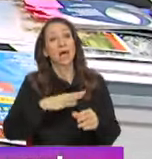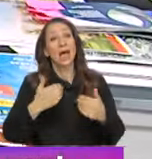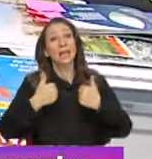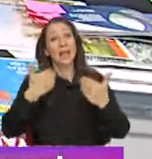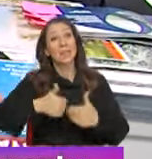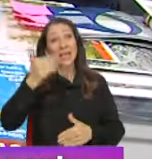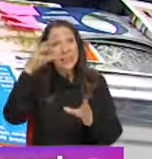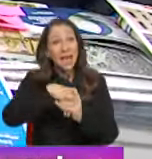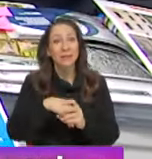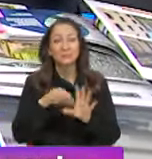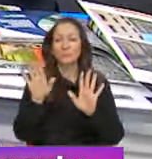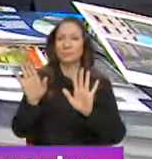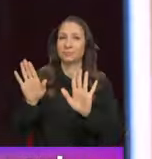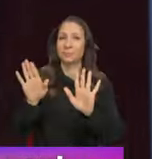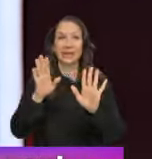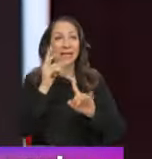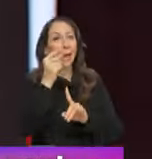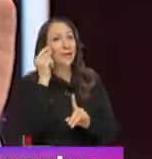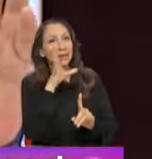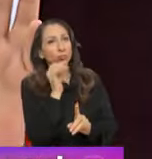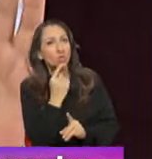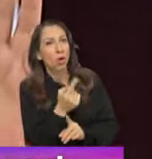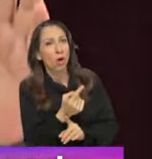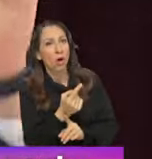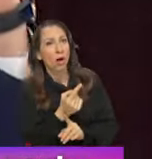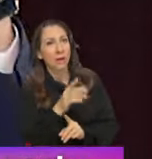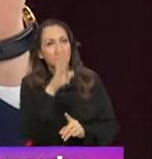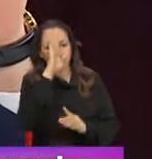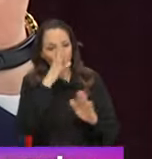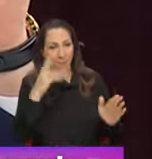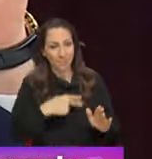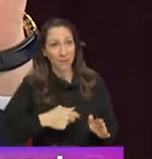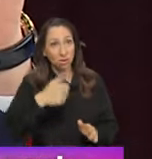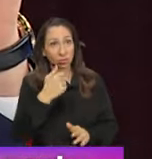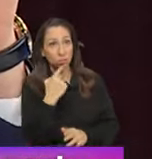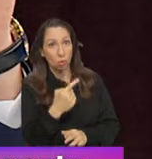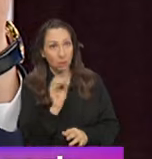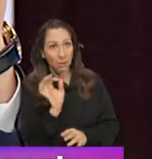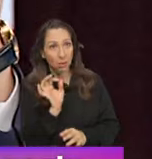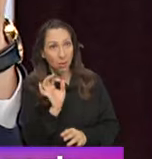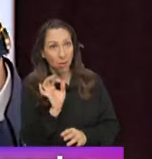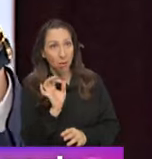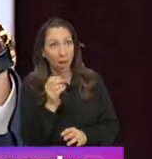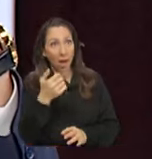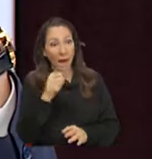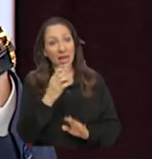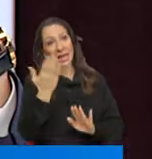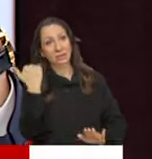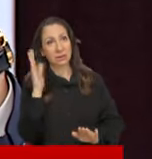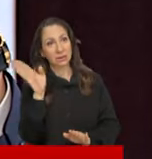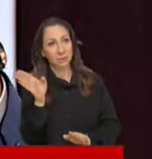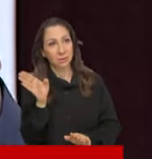bakanı dahil şimdi İlker Bey Buyurun Bunu kim söylüyor İstanbul Büyükşehir Belediye Başkanı söylüyor değil mi Evet 6 ay geriye